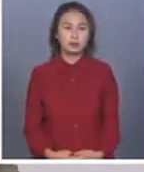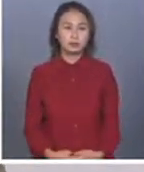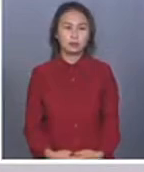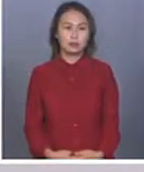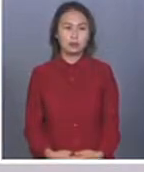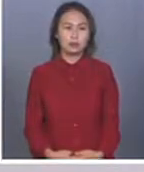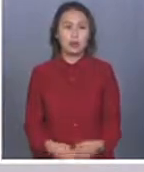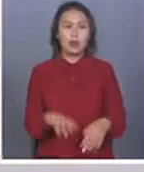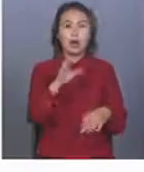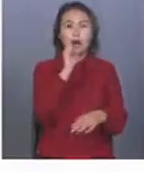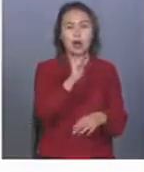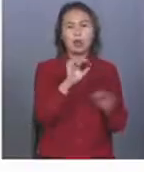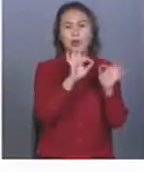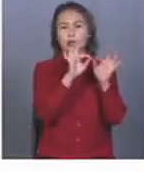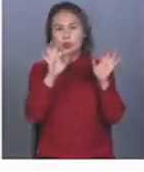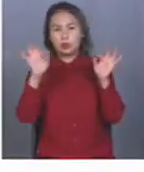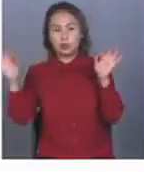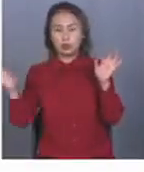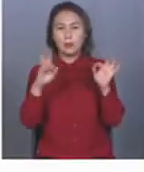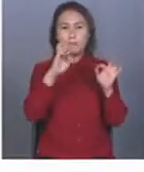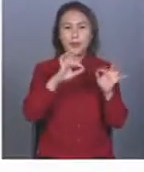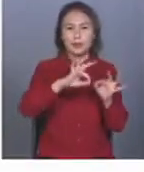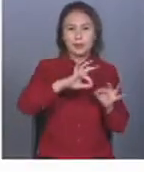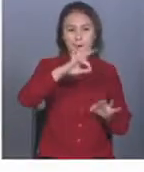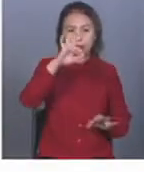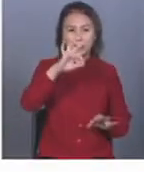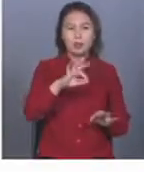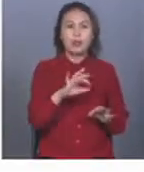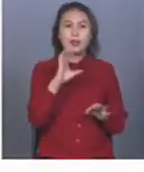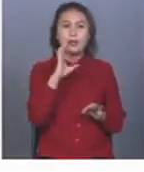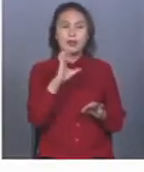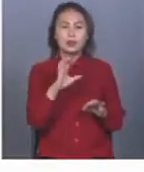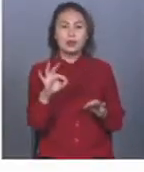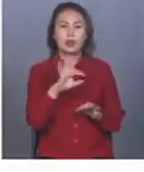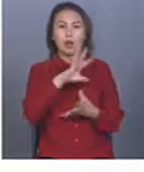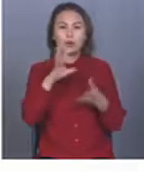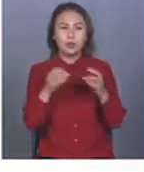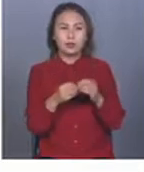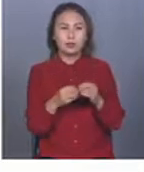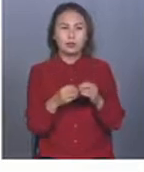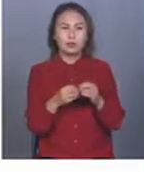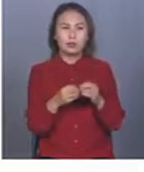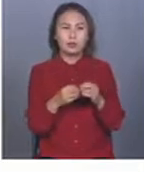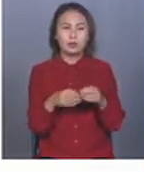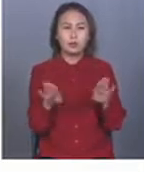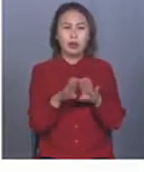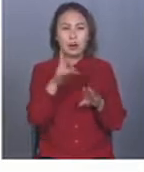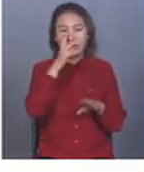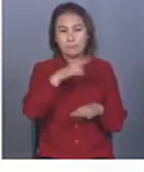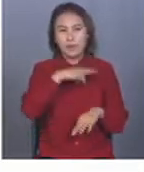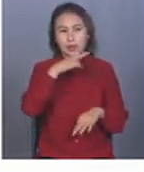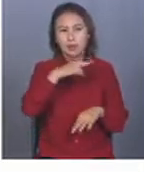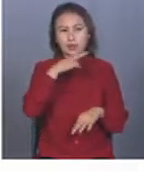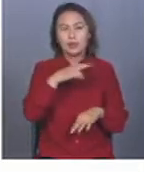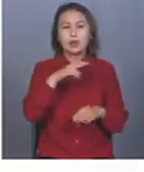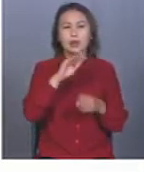Бұнда да A дегеніміз ұзындық, B дегеніміз ені және S дегеніміз ауданы. Яғни байқағандарыңыздай, ауданды біз